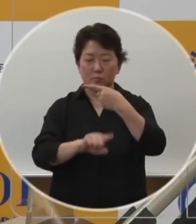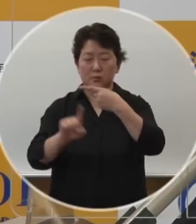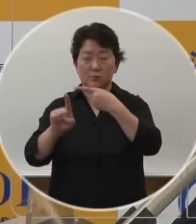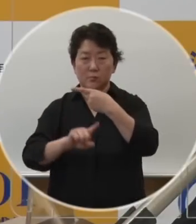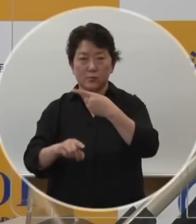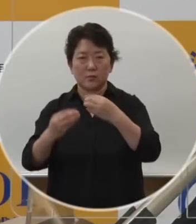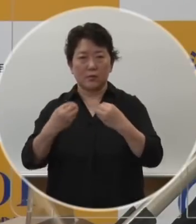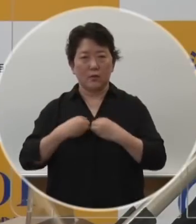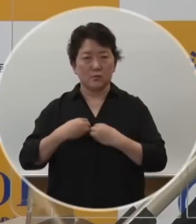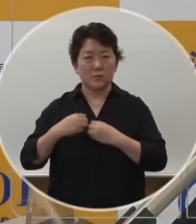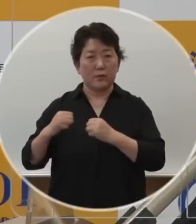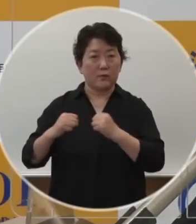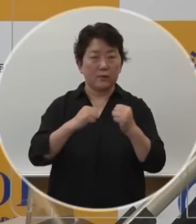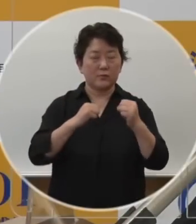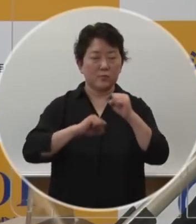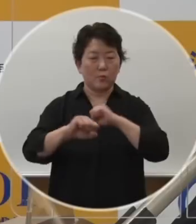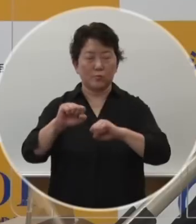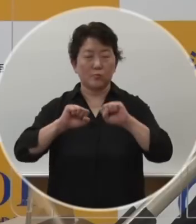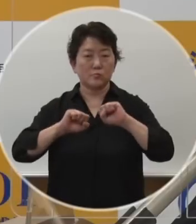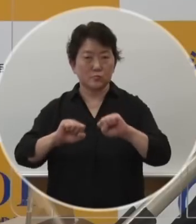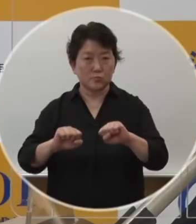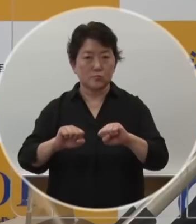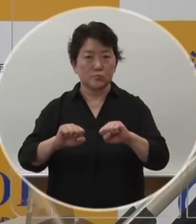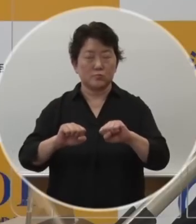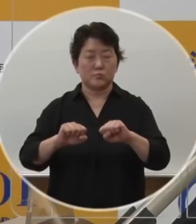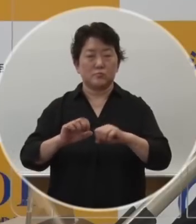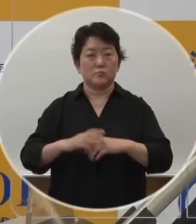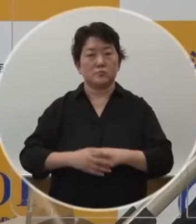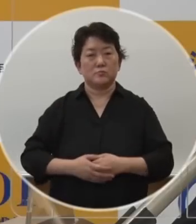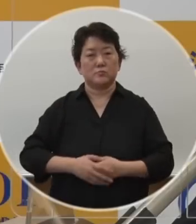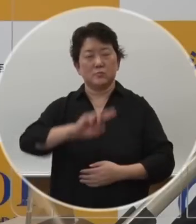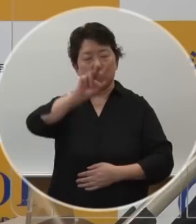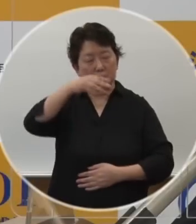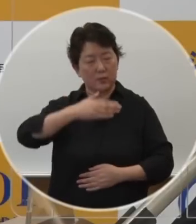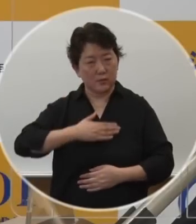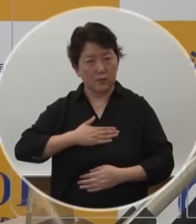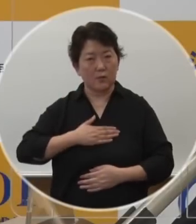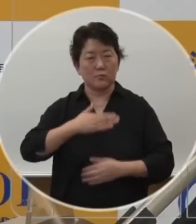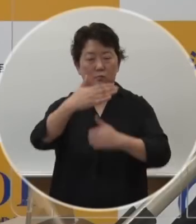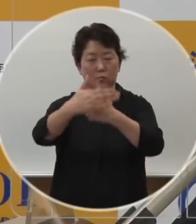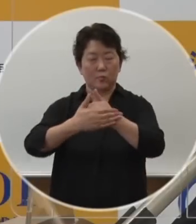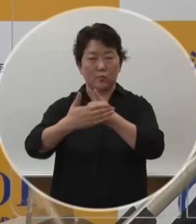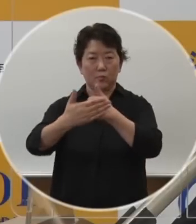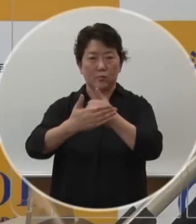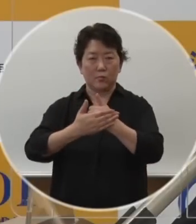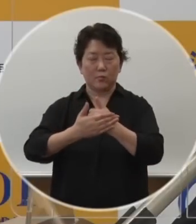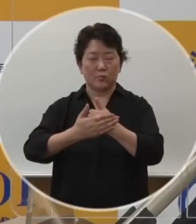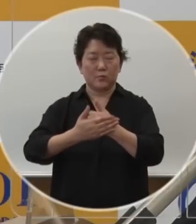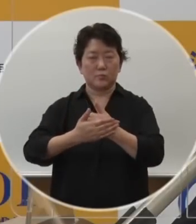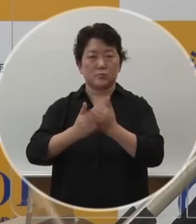染回避を意識した行動をとっていただきますよう、ご理解とご協力を何